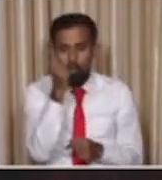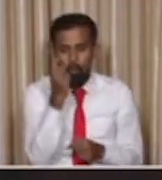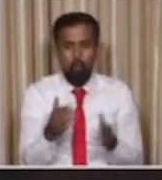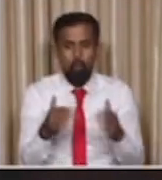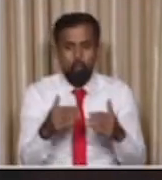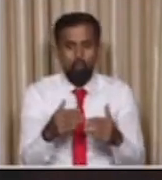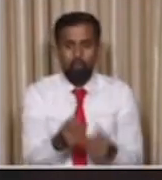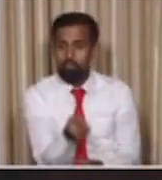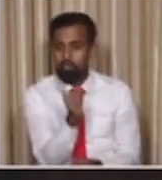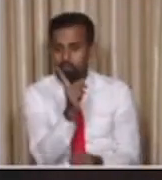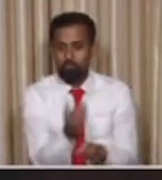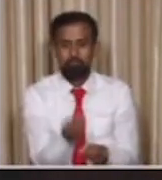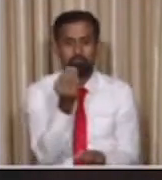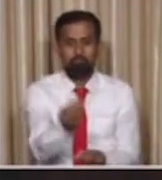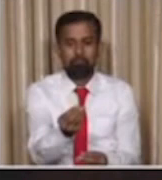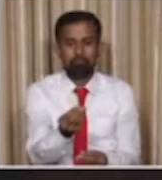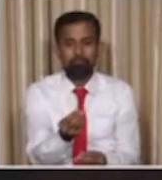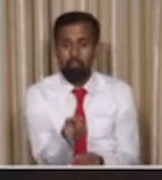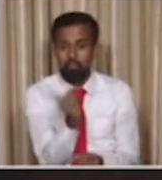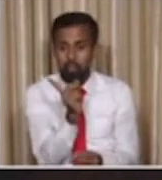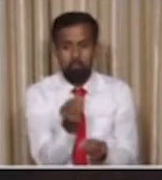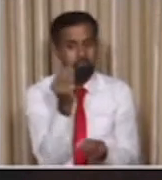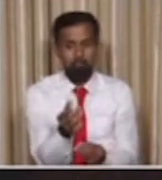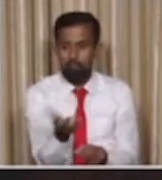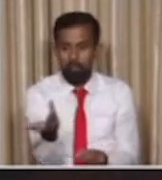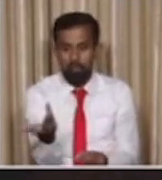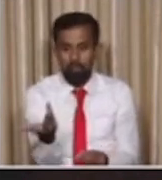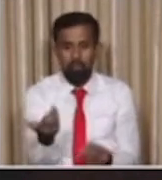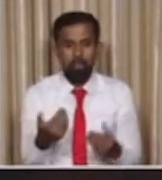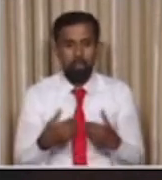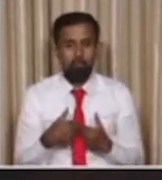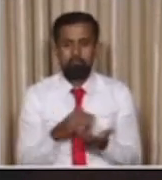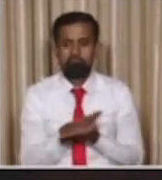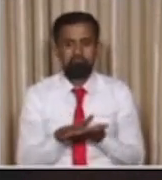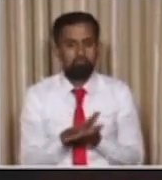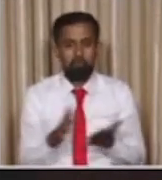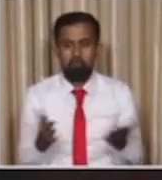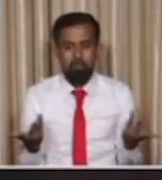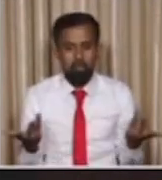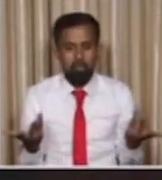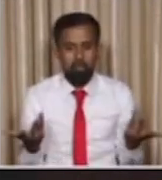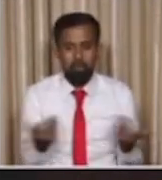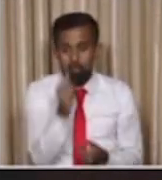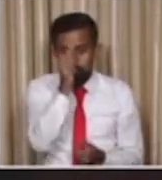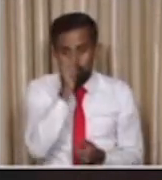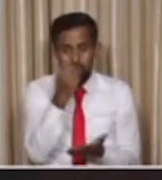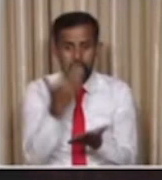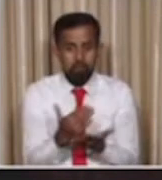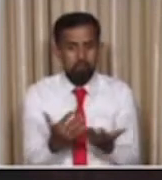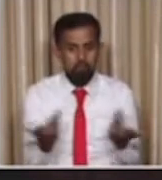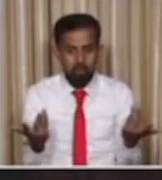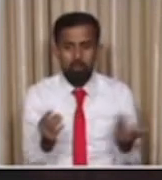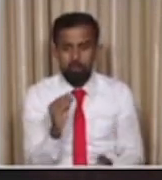මෙව හොයලා එයාට දඩුවම් කරන්න ඕන. ඒ දඬුවම දුන්නේ නැත්තම් අපිට මේක නිවැරදි කරගන්න බෑ. ඒ හොරකම් වළක්වා ගන්න බැරි